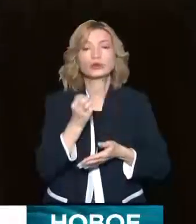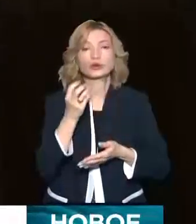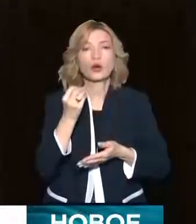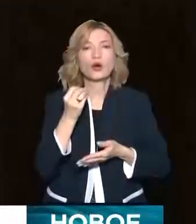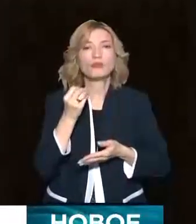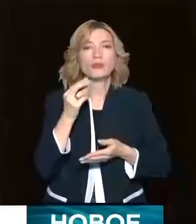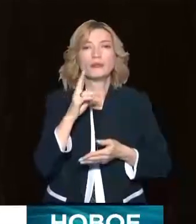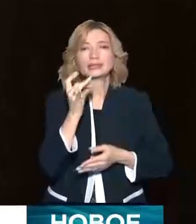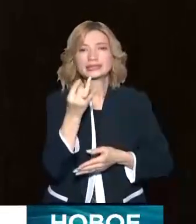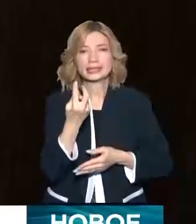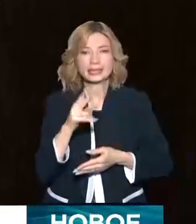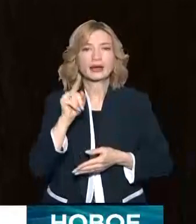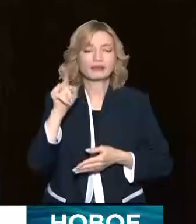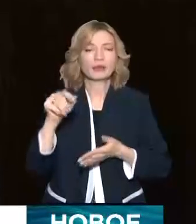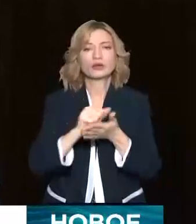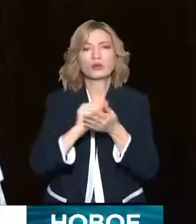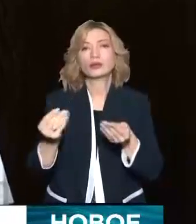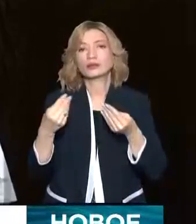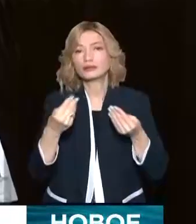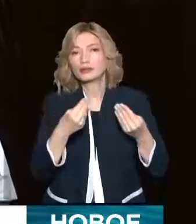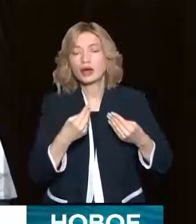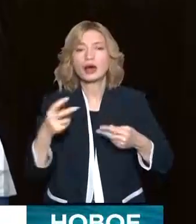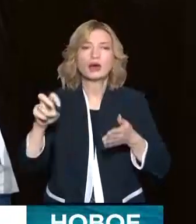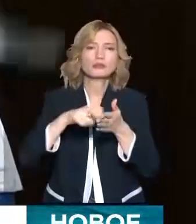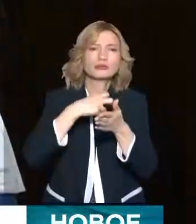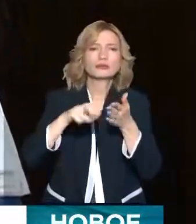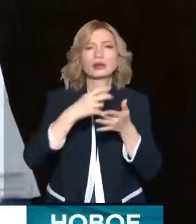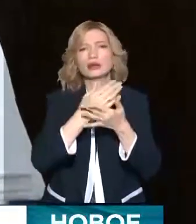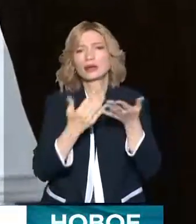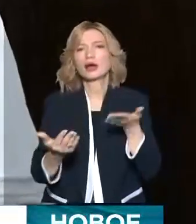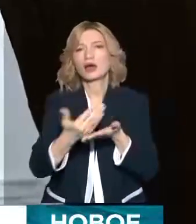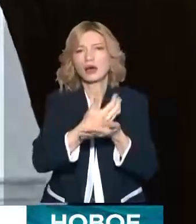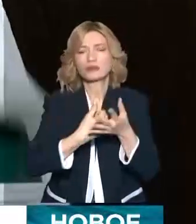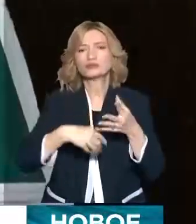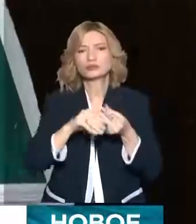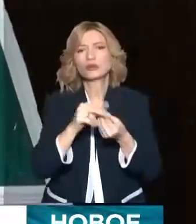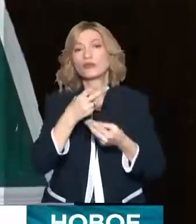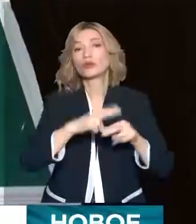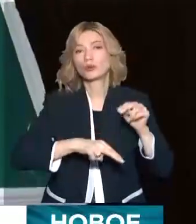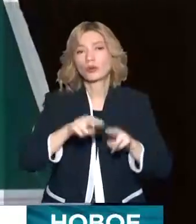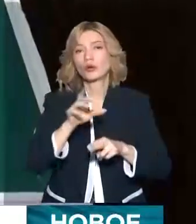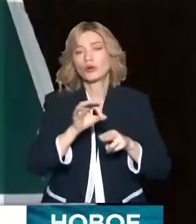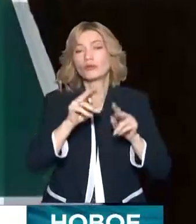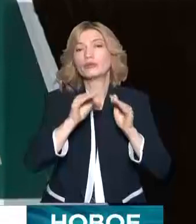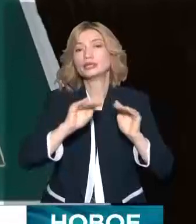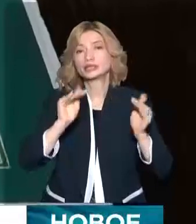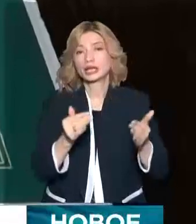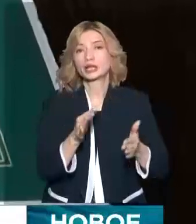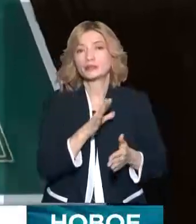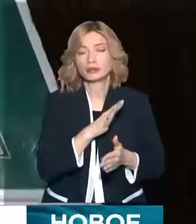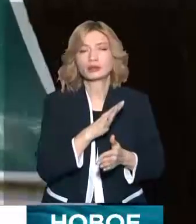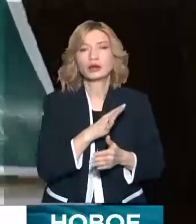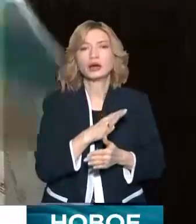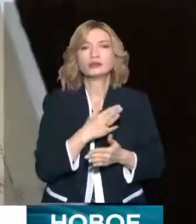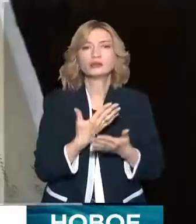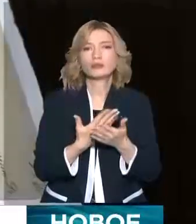Так обнаружили план-схему объекта, а также переписки чиновников российской администрации о строительстве этой мечети. Были такие